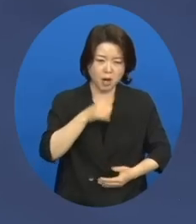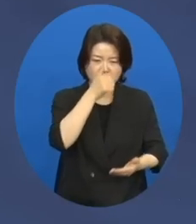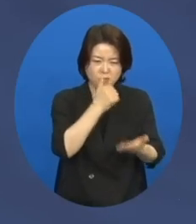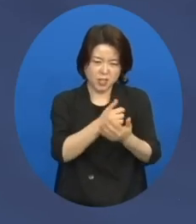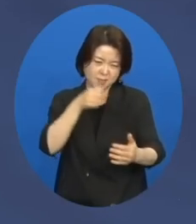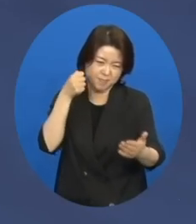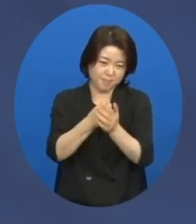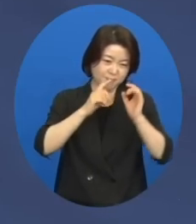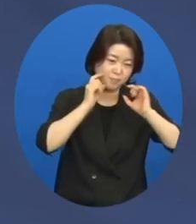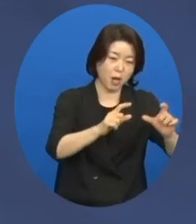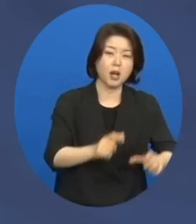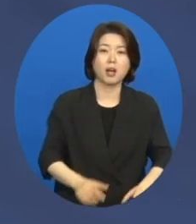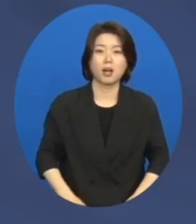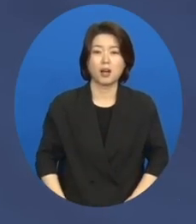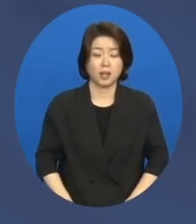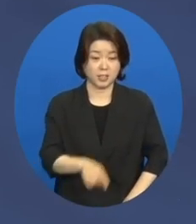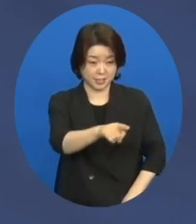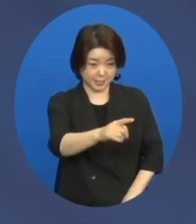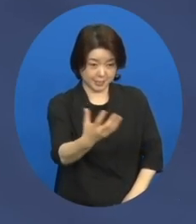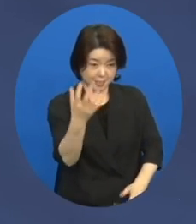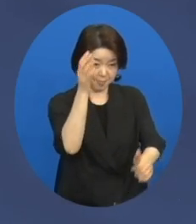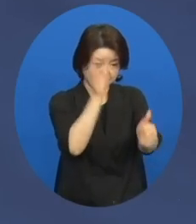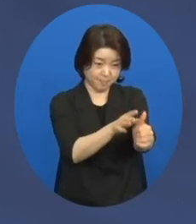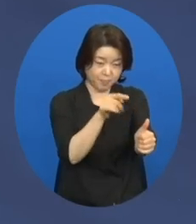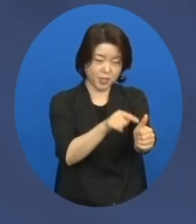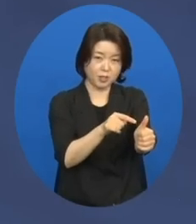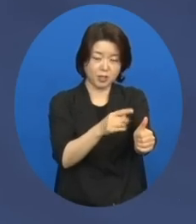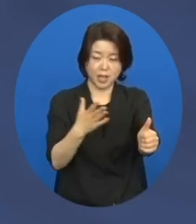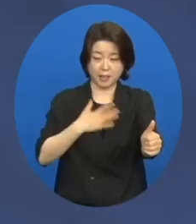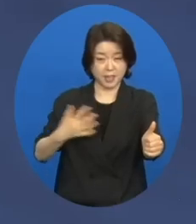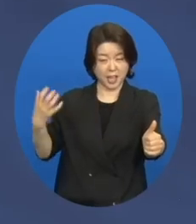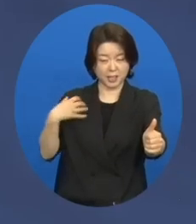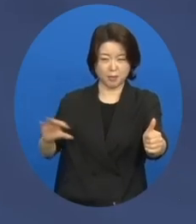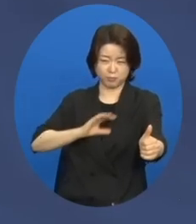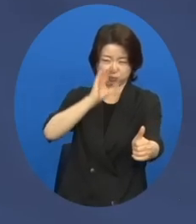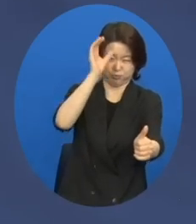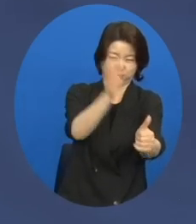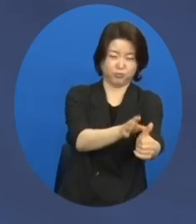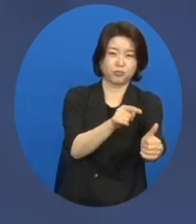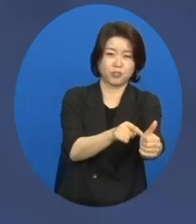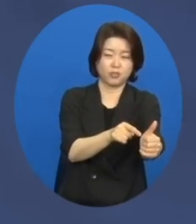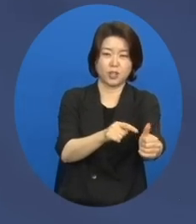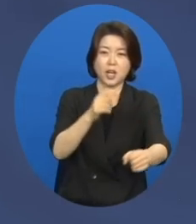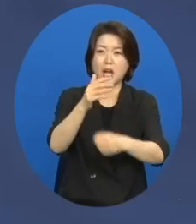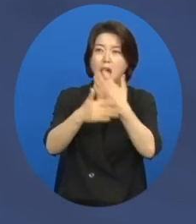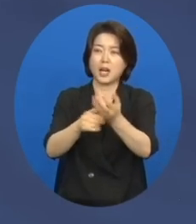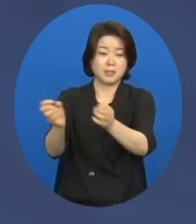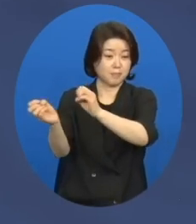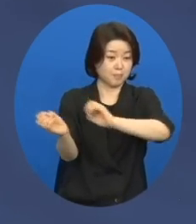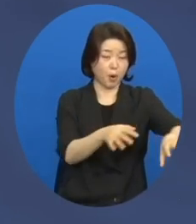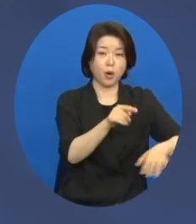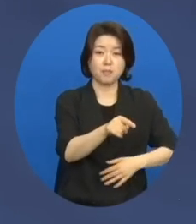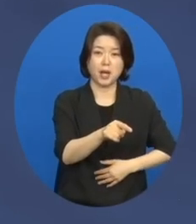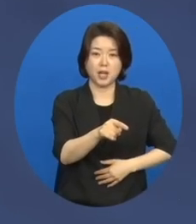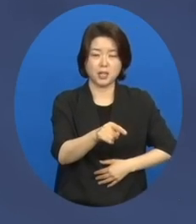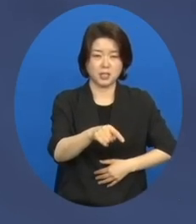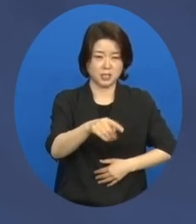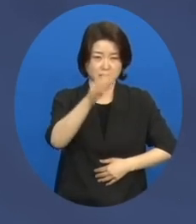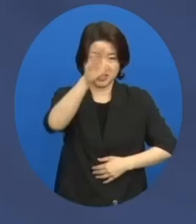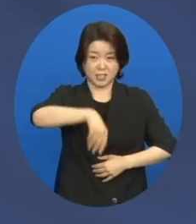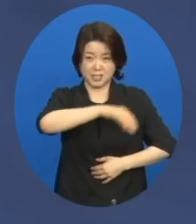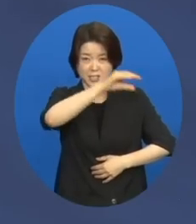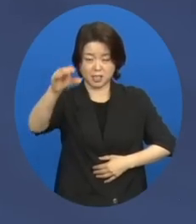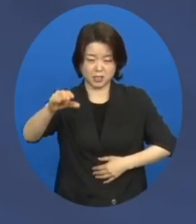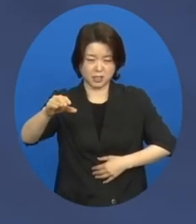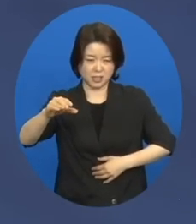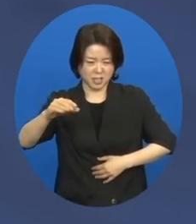정하셔서 내가 감당해야 할 그 모든 죄짐을 지고 하나님에게 버림받으며 갈보리 언덕에서